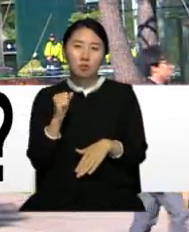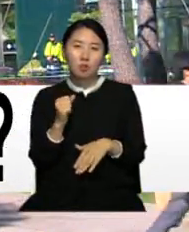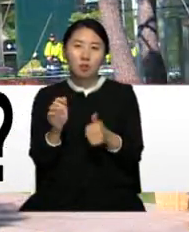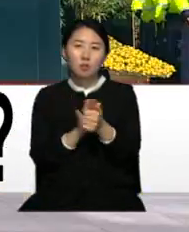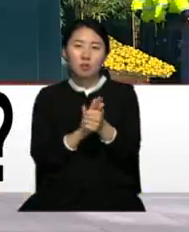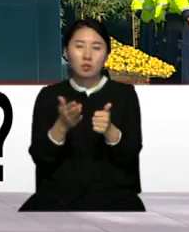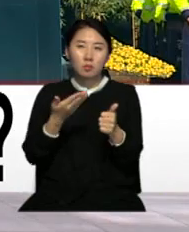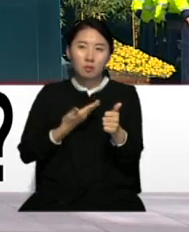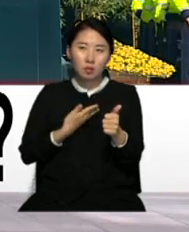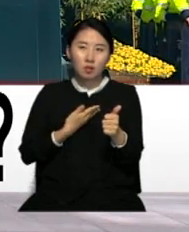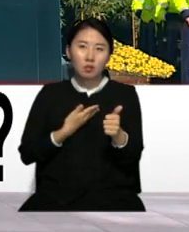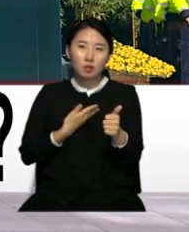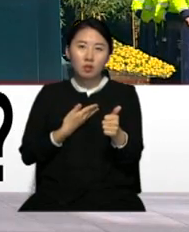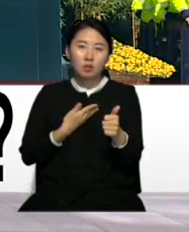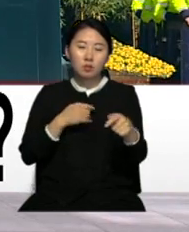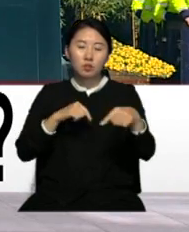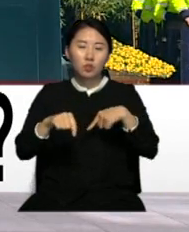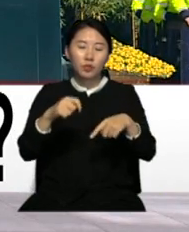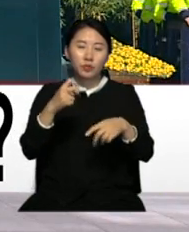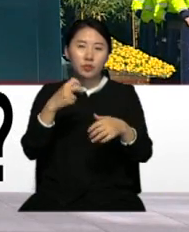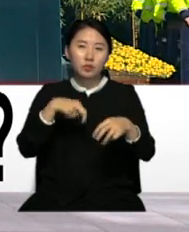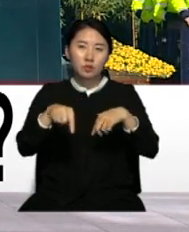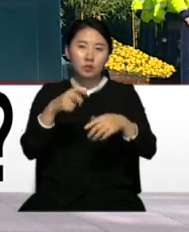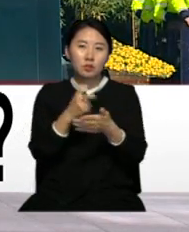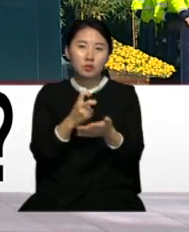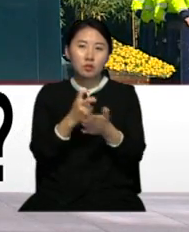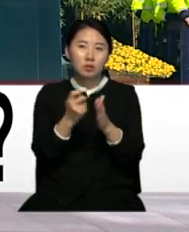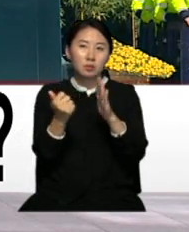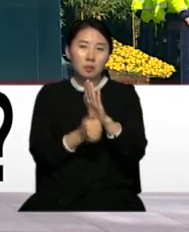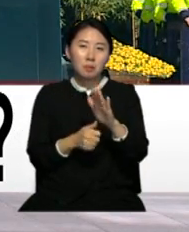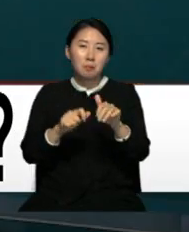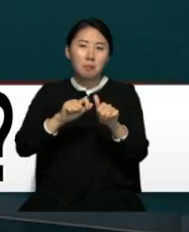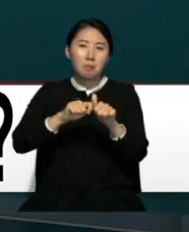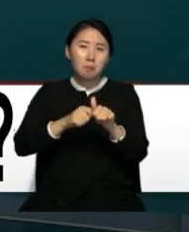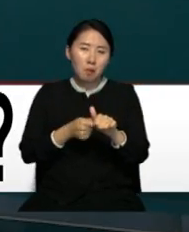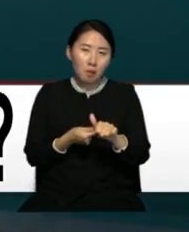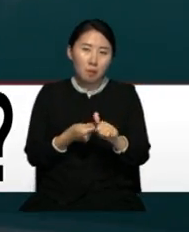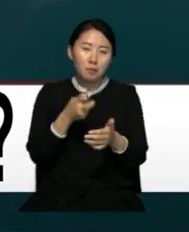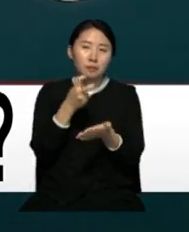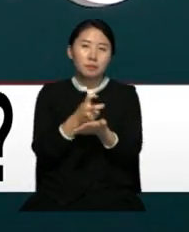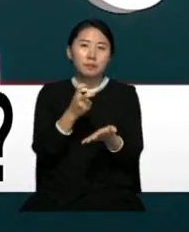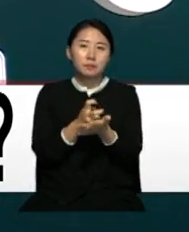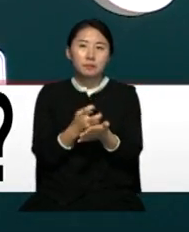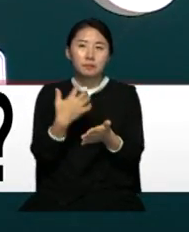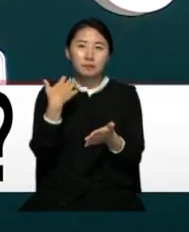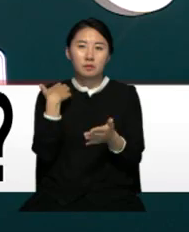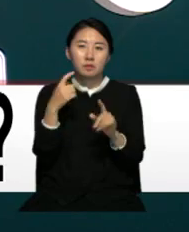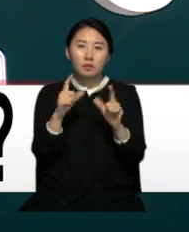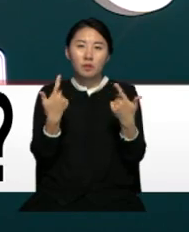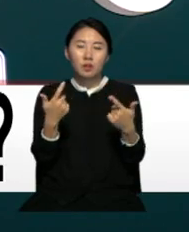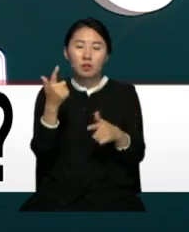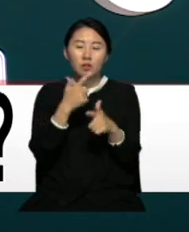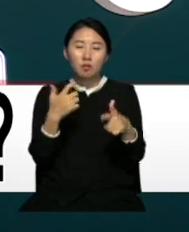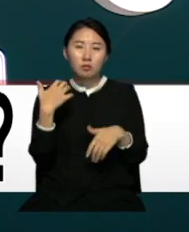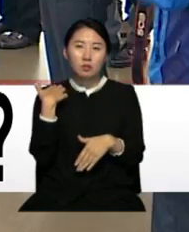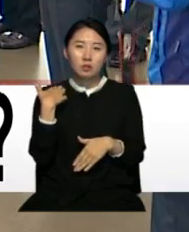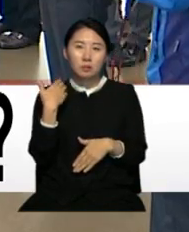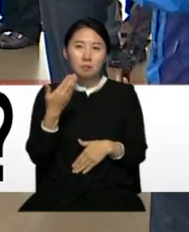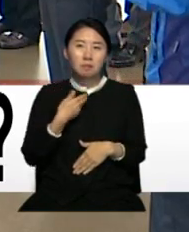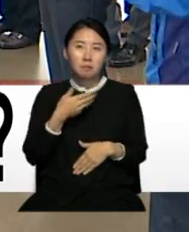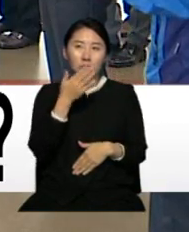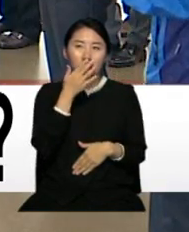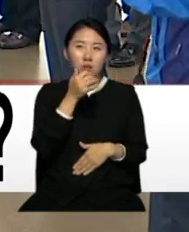보상을 받고 또 정책이 실패하게 되면 법적 책임이라든지 때로는 법적 책임까지는 안 지지만 도의적인 책임을 진단